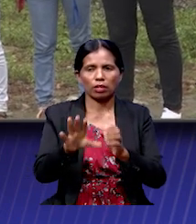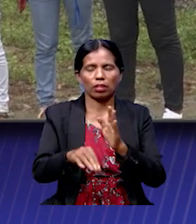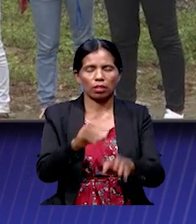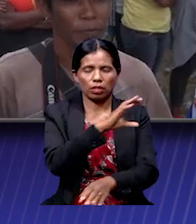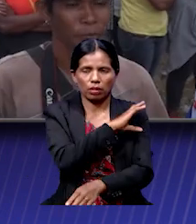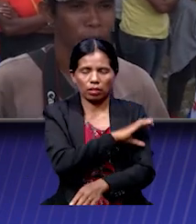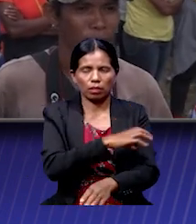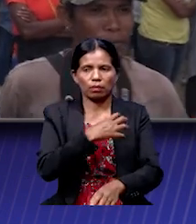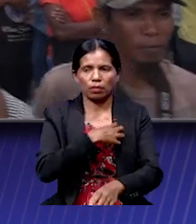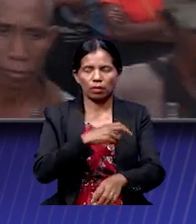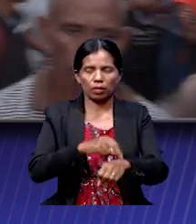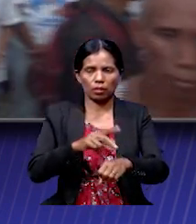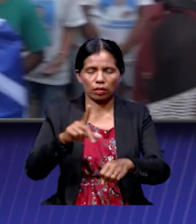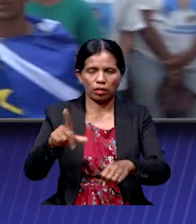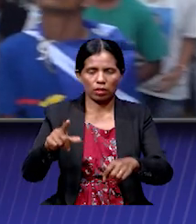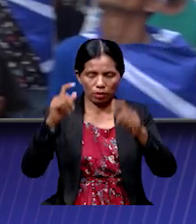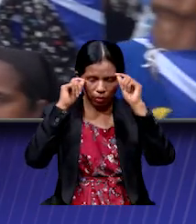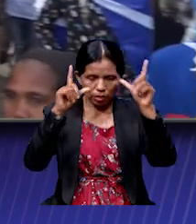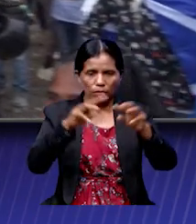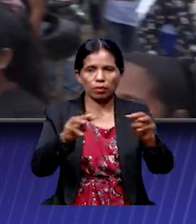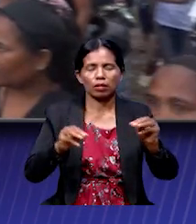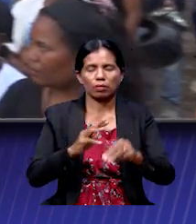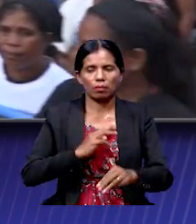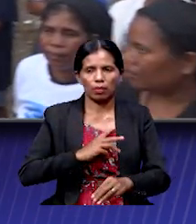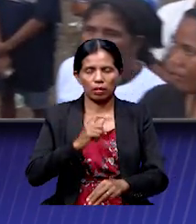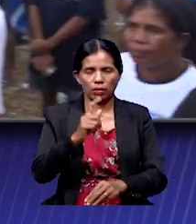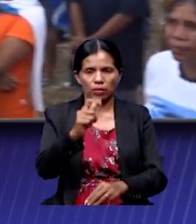seguransa husi polisi nasional Timor Leste munisipi Manatutu.